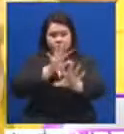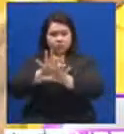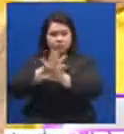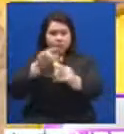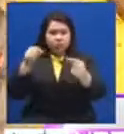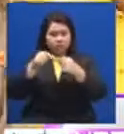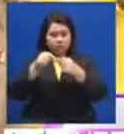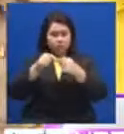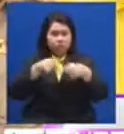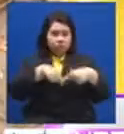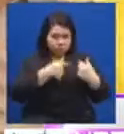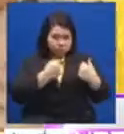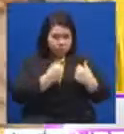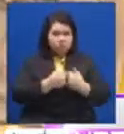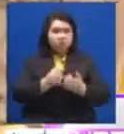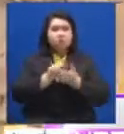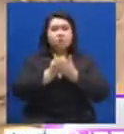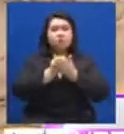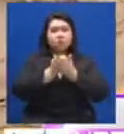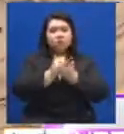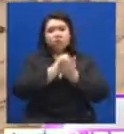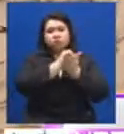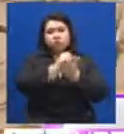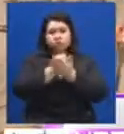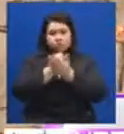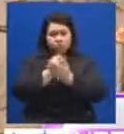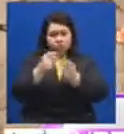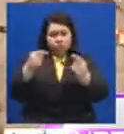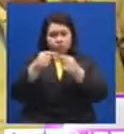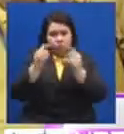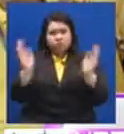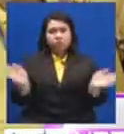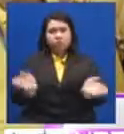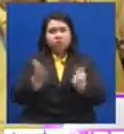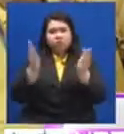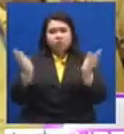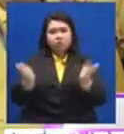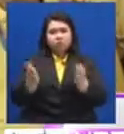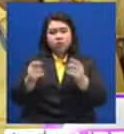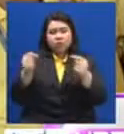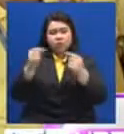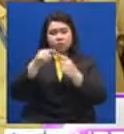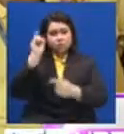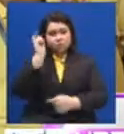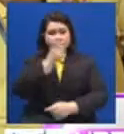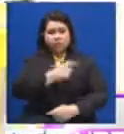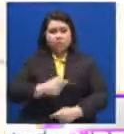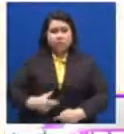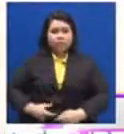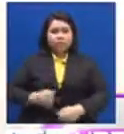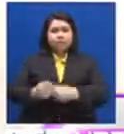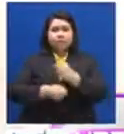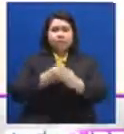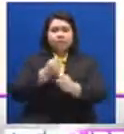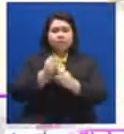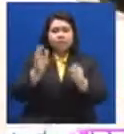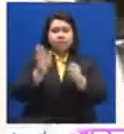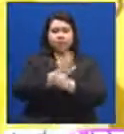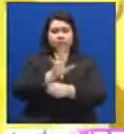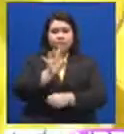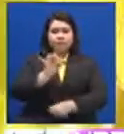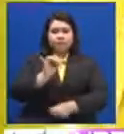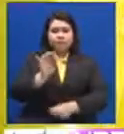อาสาซึ่งเป็นหนึ่งในกิจกรรมเฉลิมพระเกียรติพระบาทสมเด็จพระเจ้าอยู่หัวเนื่องในโอกาสทรงเจริญพระชนมพรรษา 87